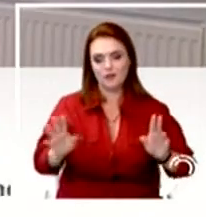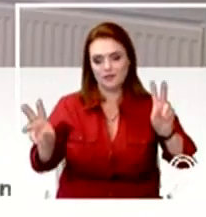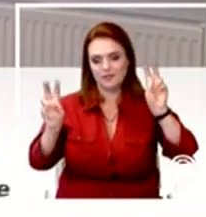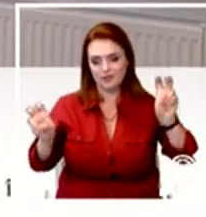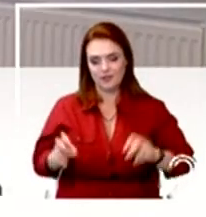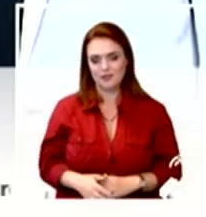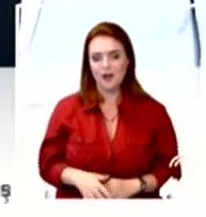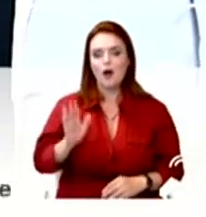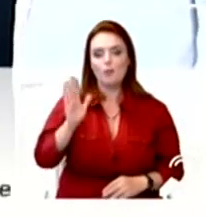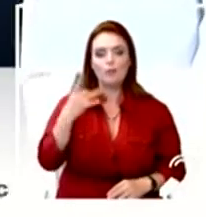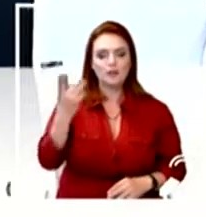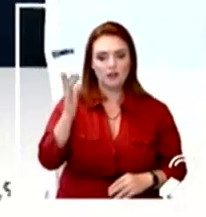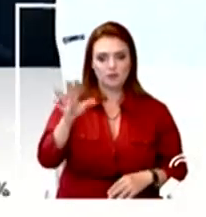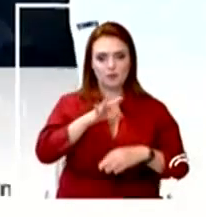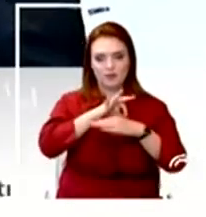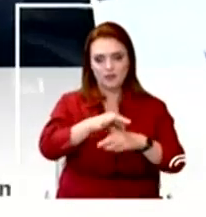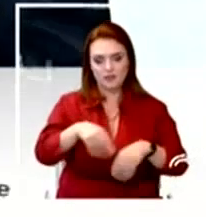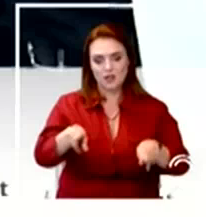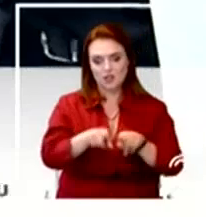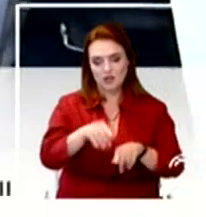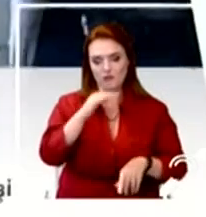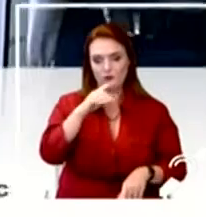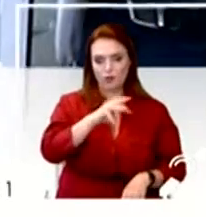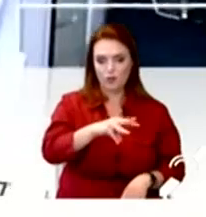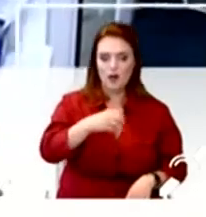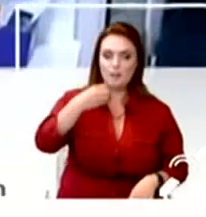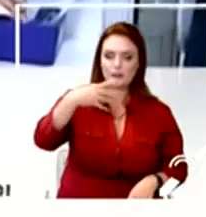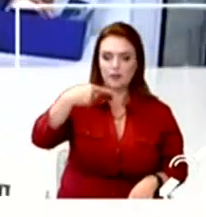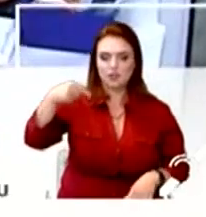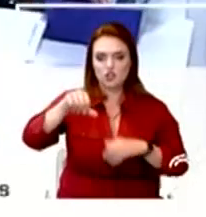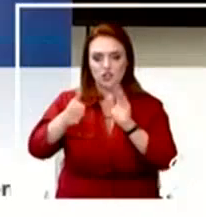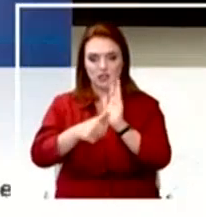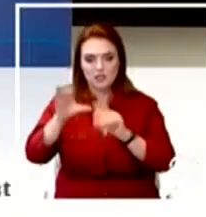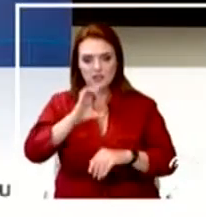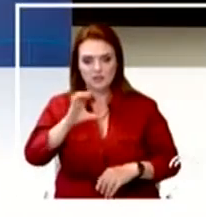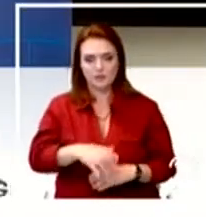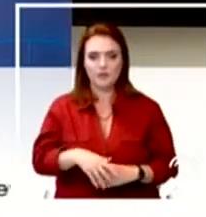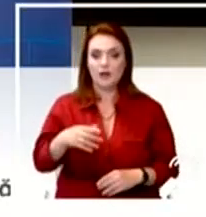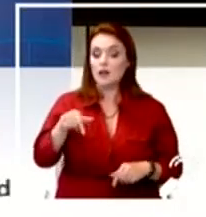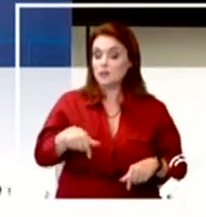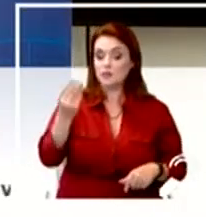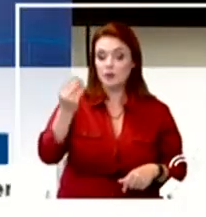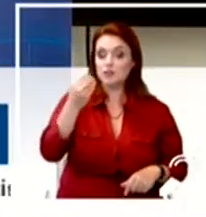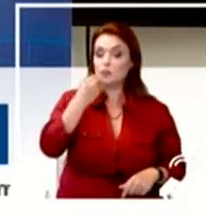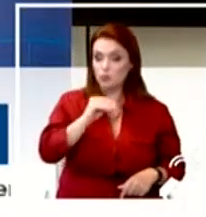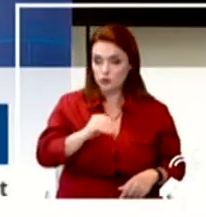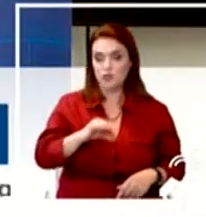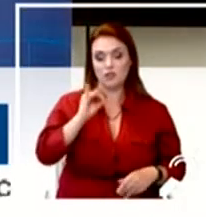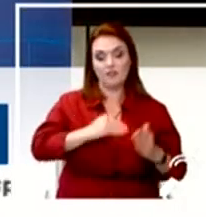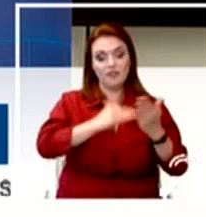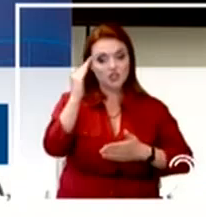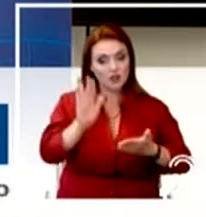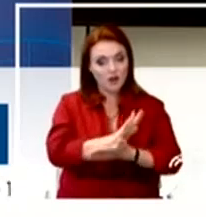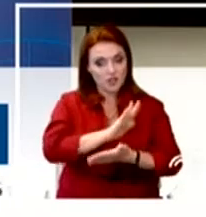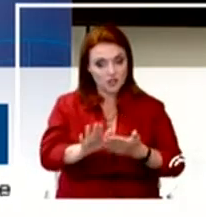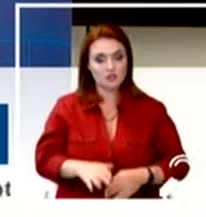la Chișinău între 15 și 16 septembrie. Prețuri mai bune la servicii de calitate înaltă și